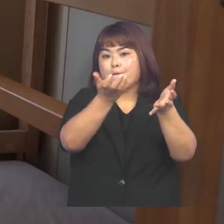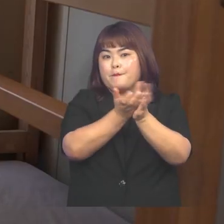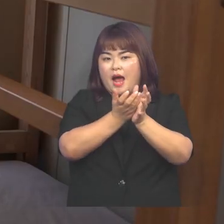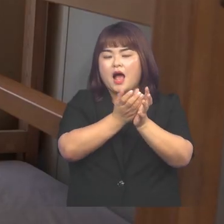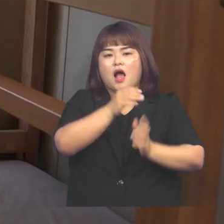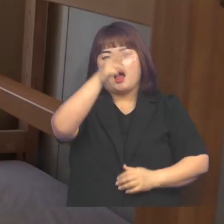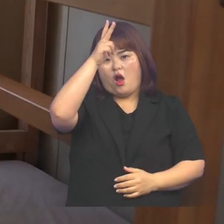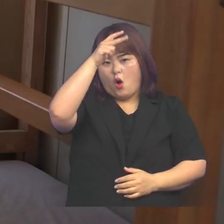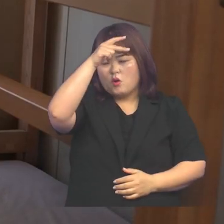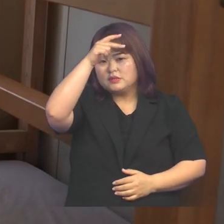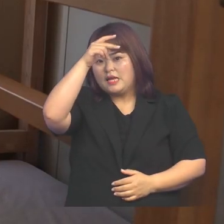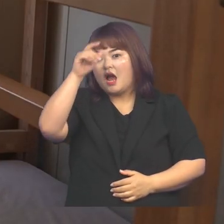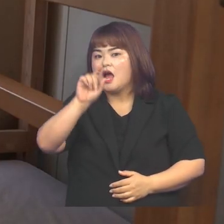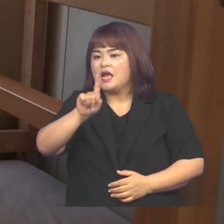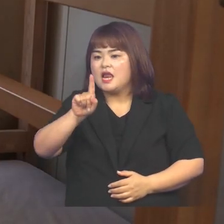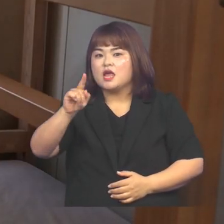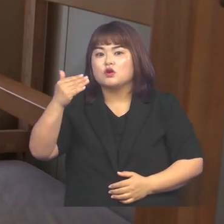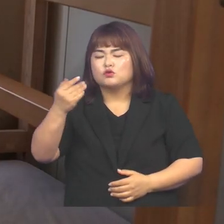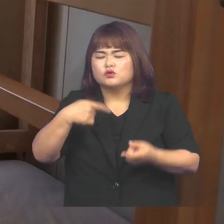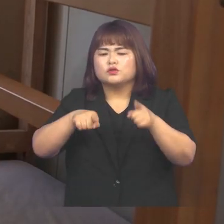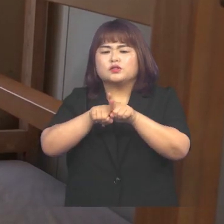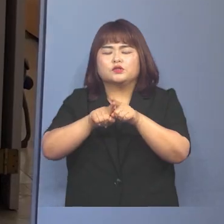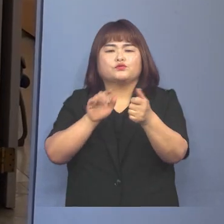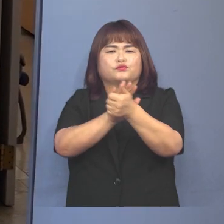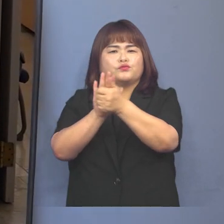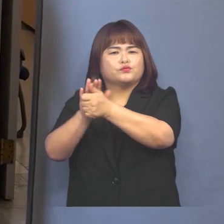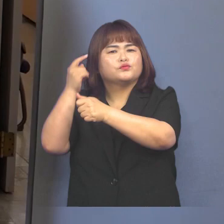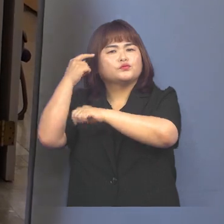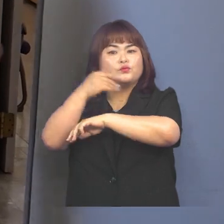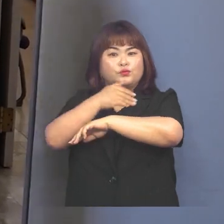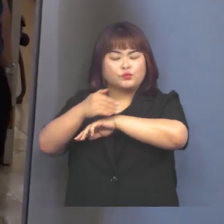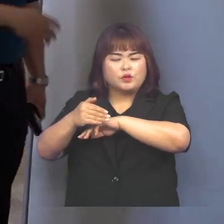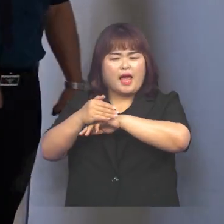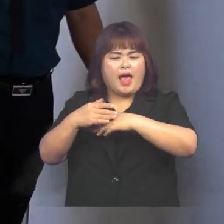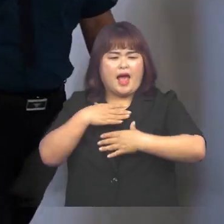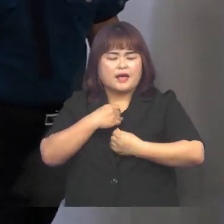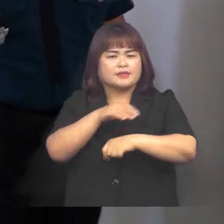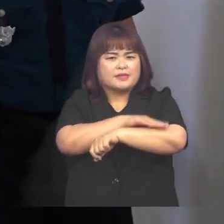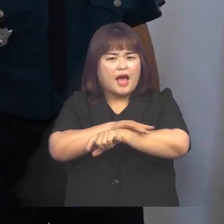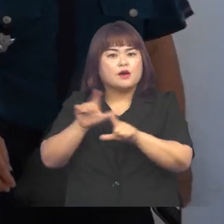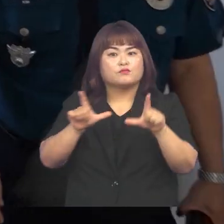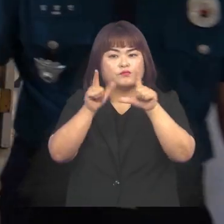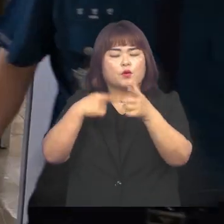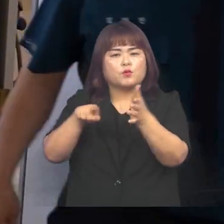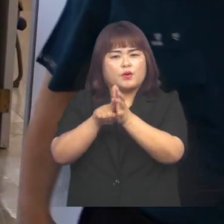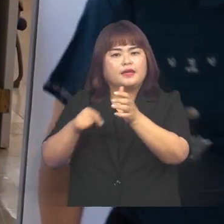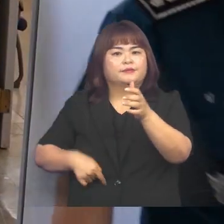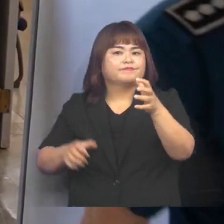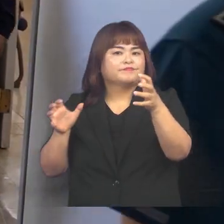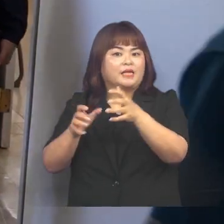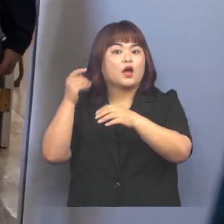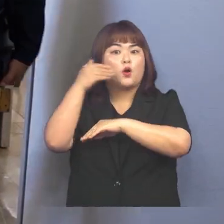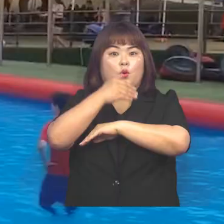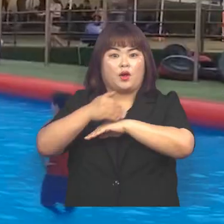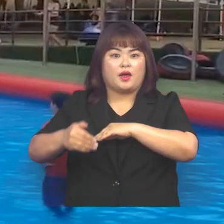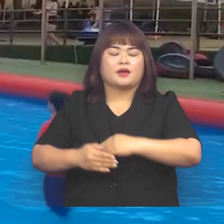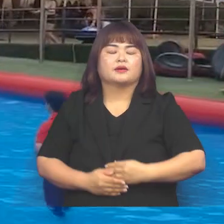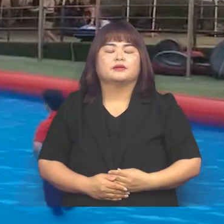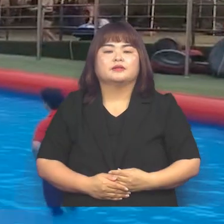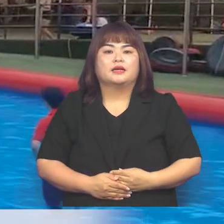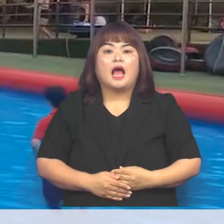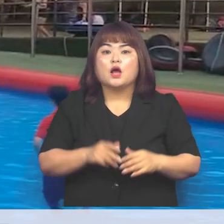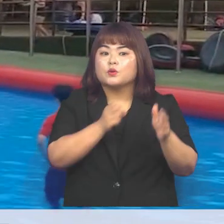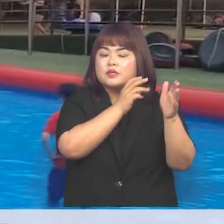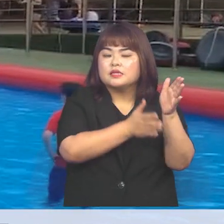등 유관기관과 협조체계를 구축해 잼버리 대원들이 안전하게 체류할 수 있도록 총력을 기울이고 있습니다.